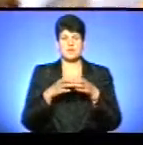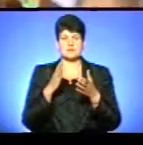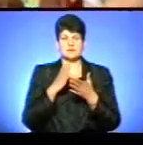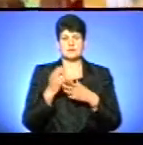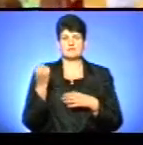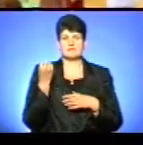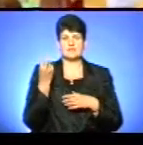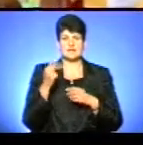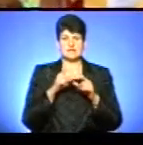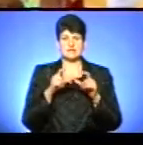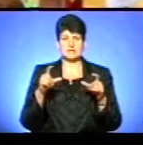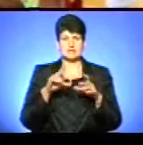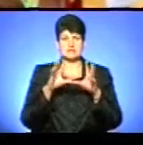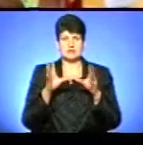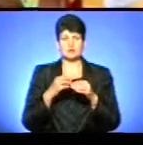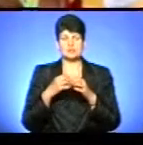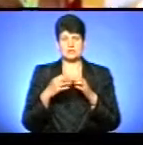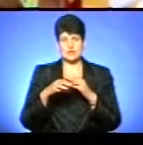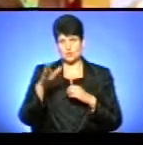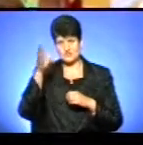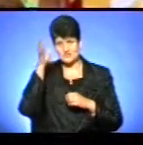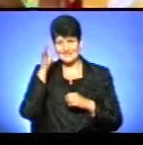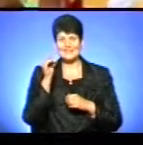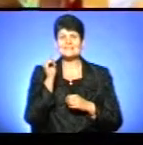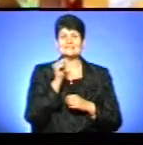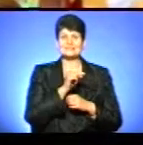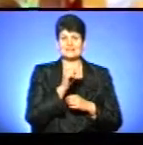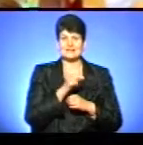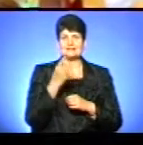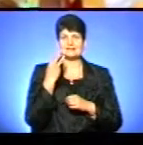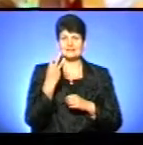12 закладів загальної середньої освіти. З них